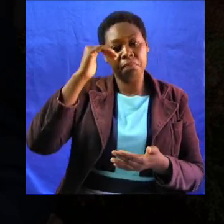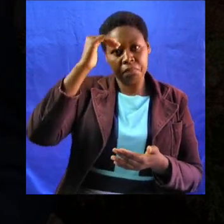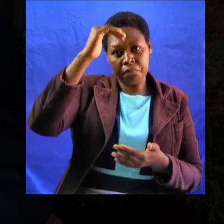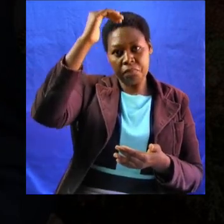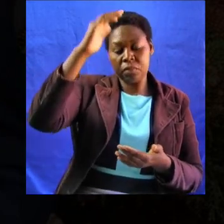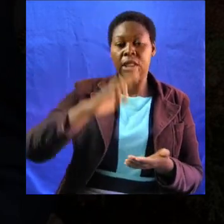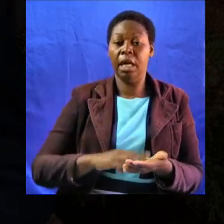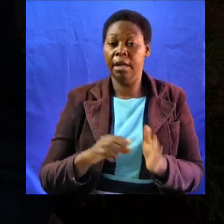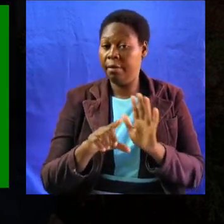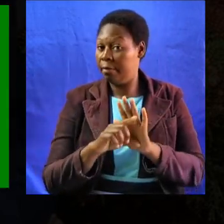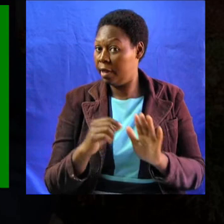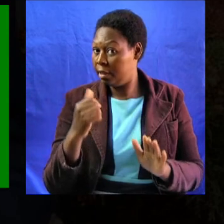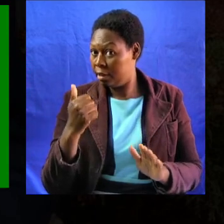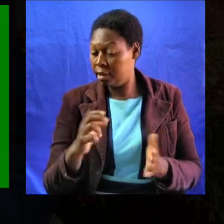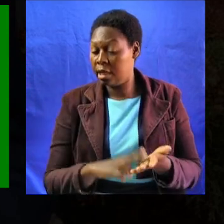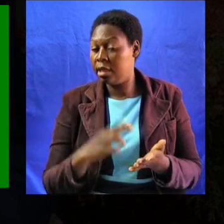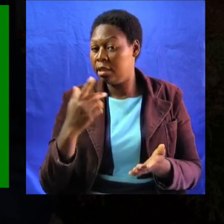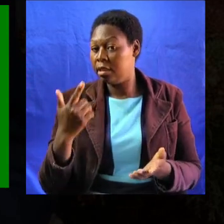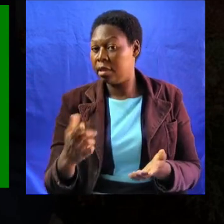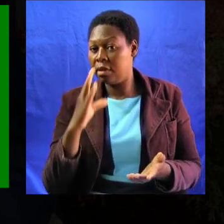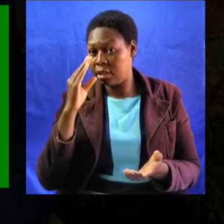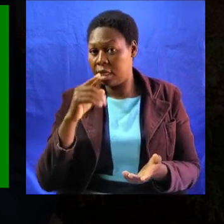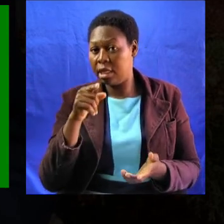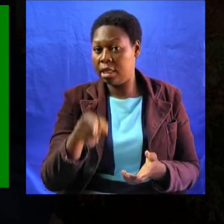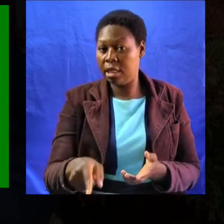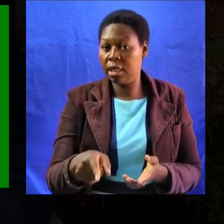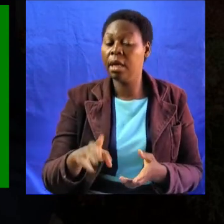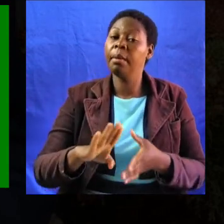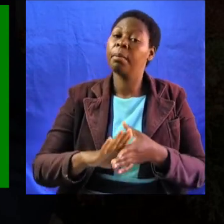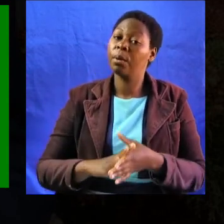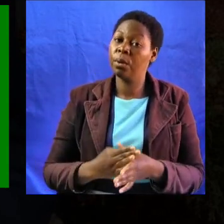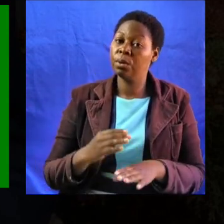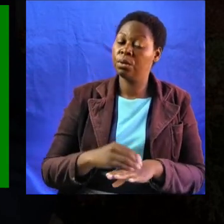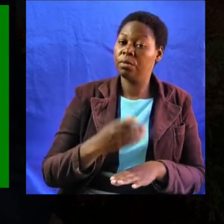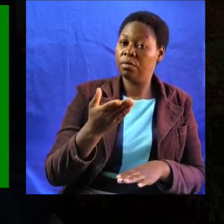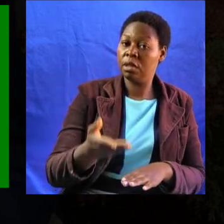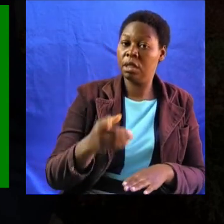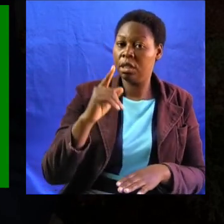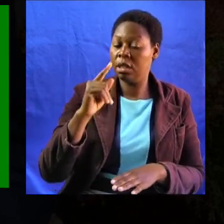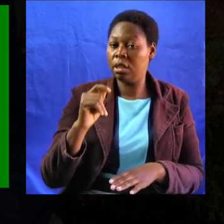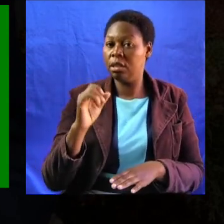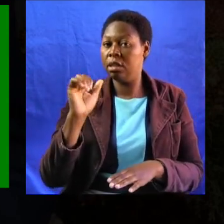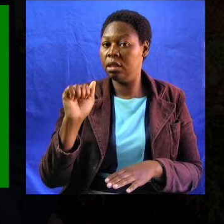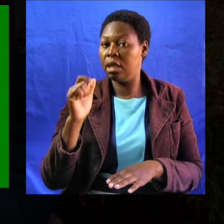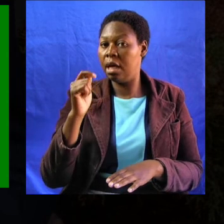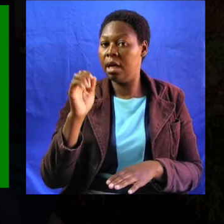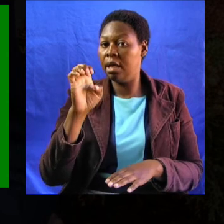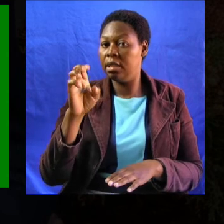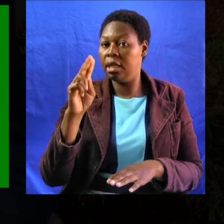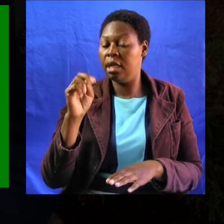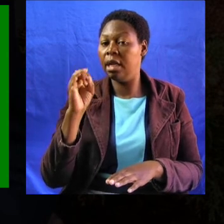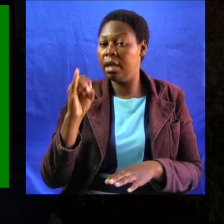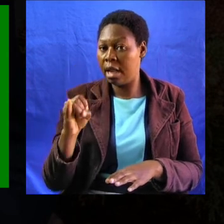verse 6 na 7 yacho ipapo. Naizvozvo zvino imi tate naye mubati wenyika mhiriko